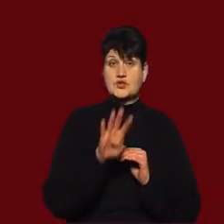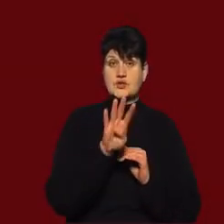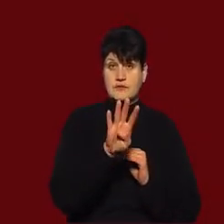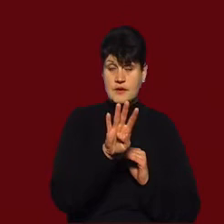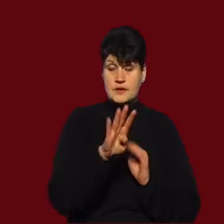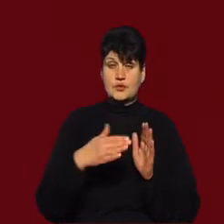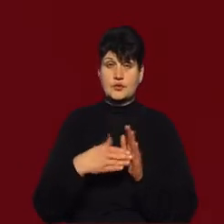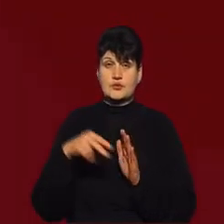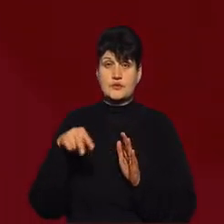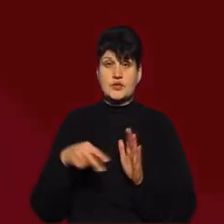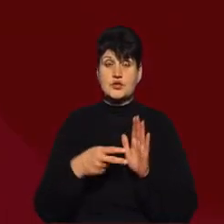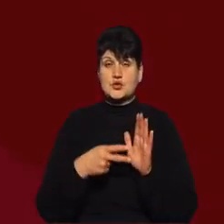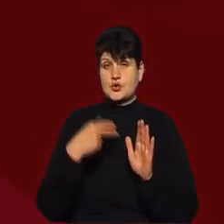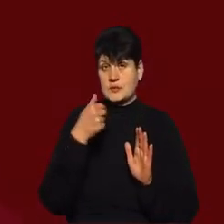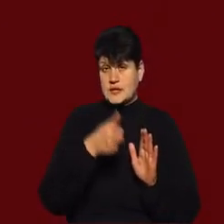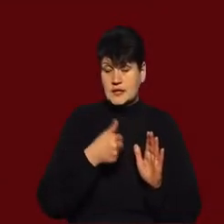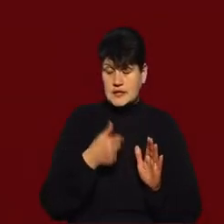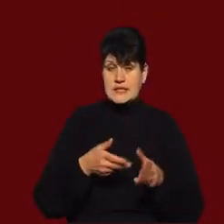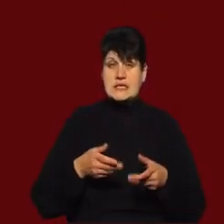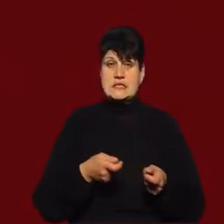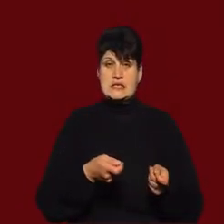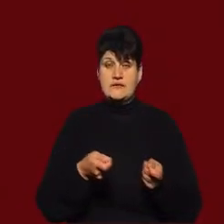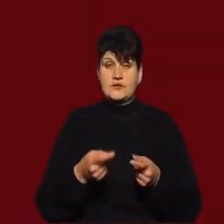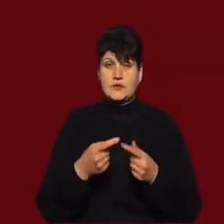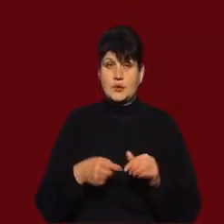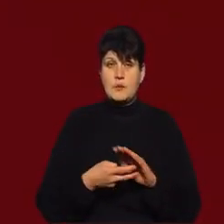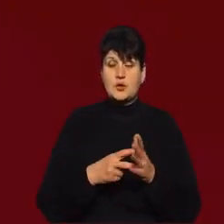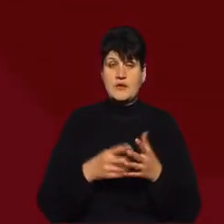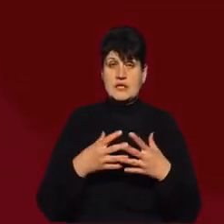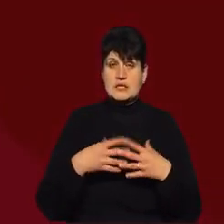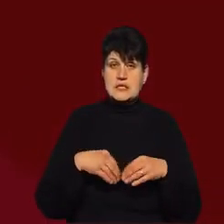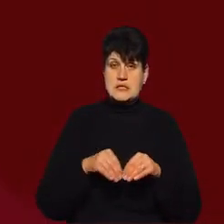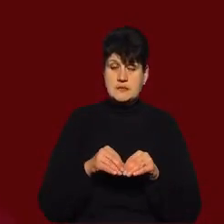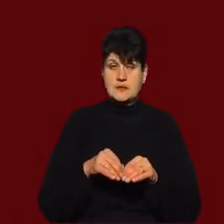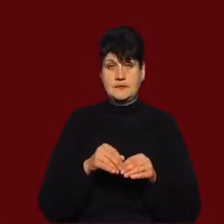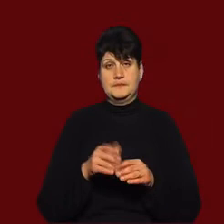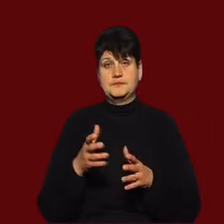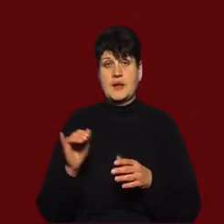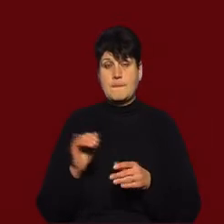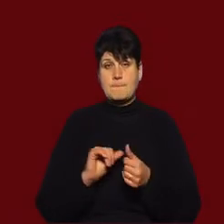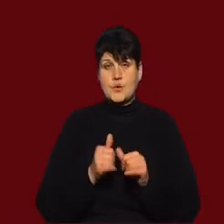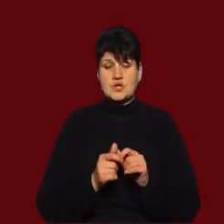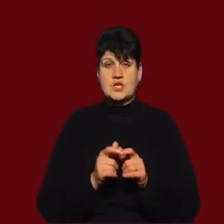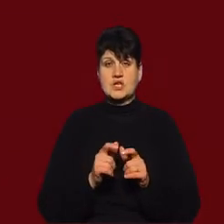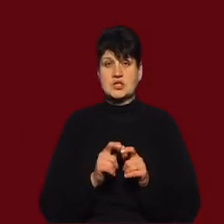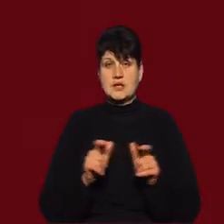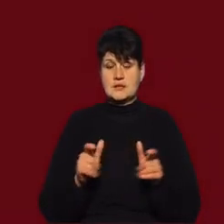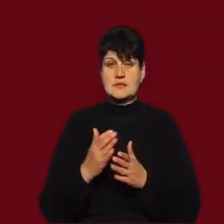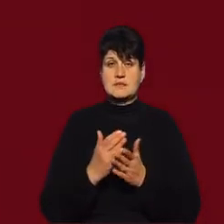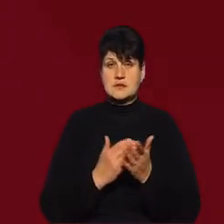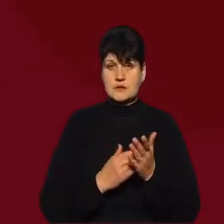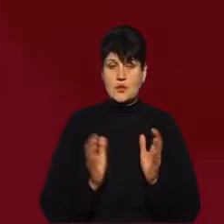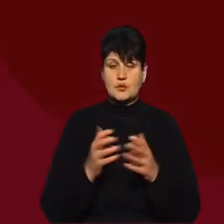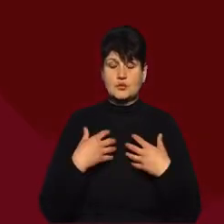рік – завідуючий відділенням планування сім'ї і репродукції людини, позаштатний спеціаліст управління охорони здоров'я облдержадміністрації